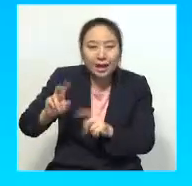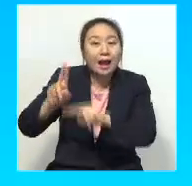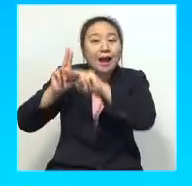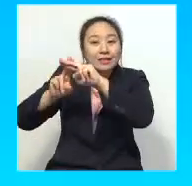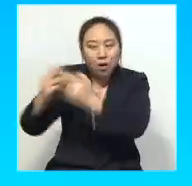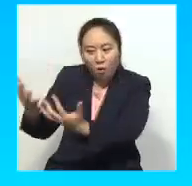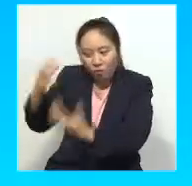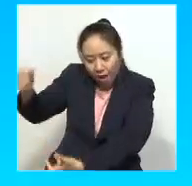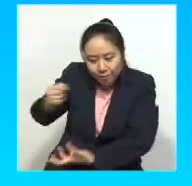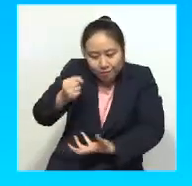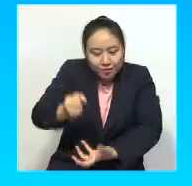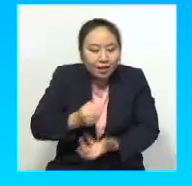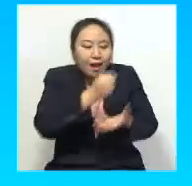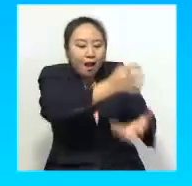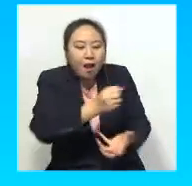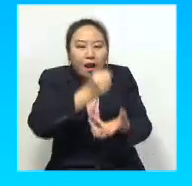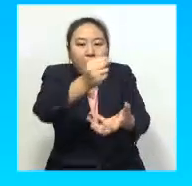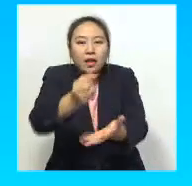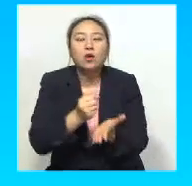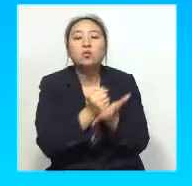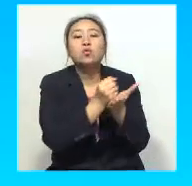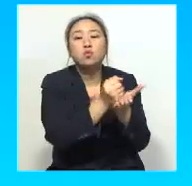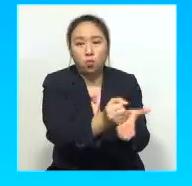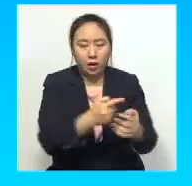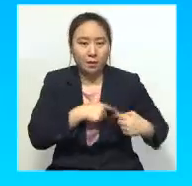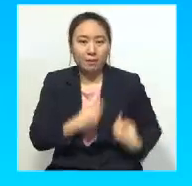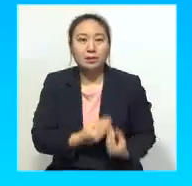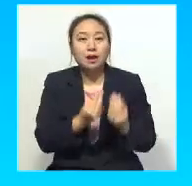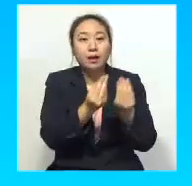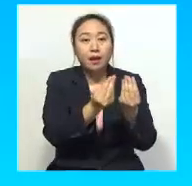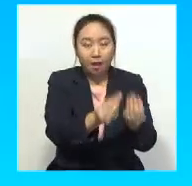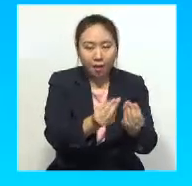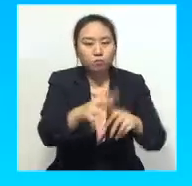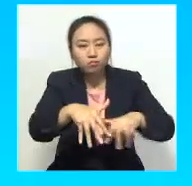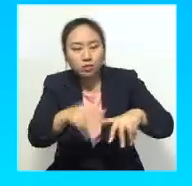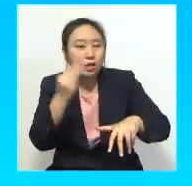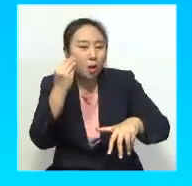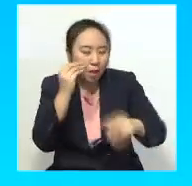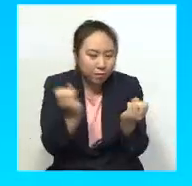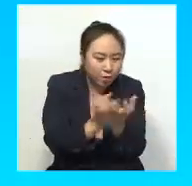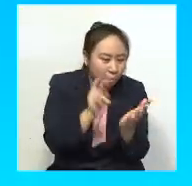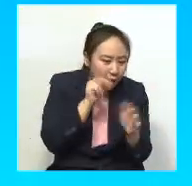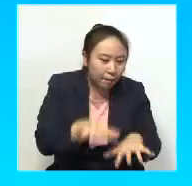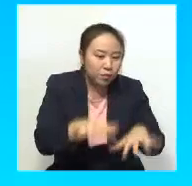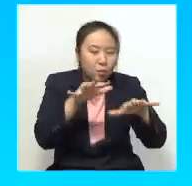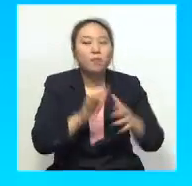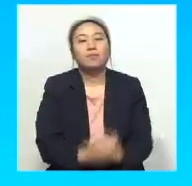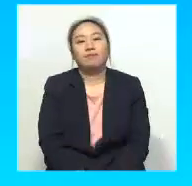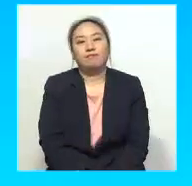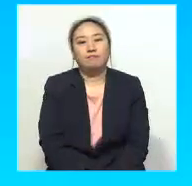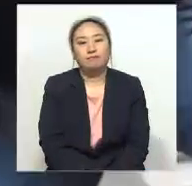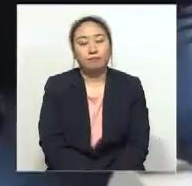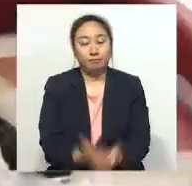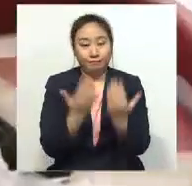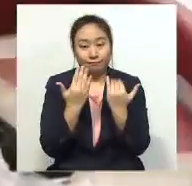ชาดจังหวัดไปมอบให้เพื่อเป็นการช่วยเหลือในเบื้องต้นแล้วก็เป็นขวัญกำลังใจให้กับชาวบ้านที่ประสบภัยน้ำท่วมด้วย